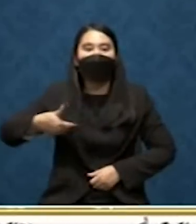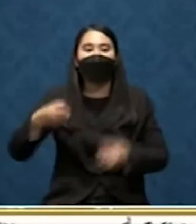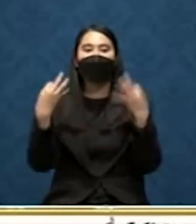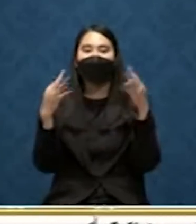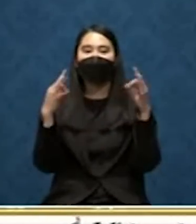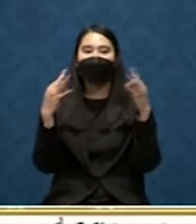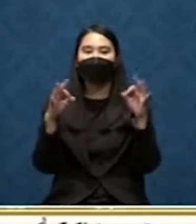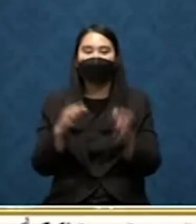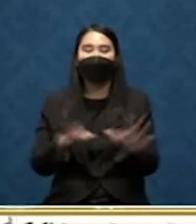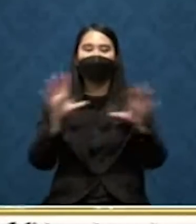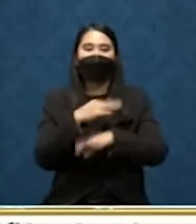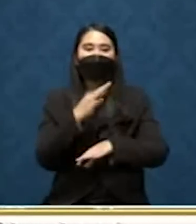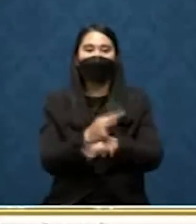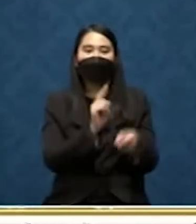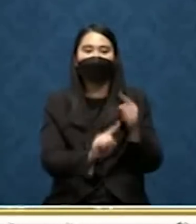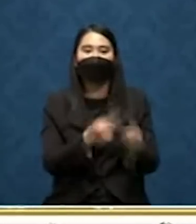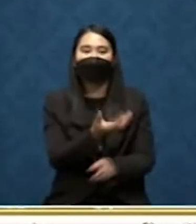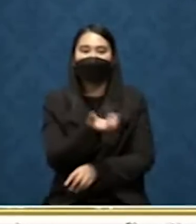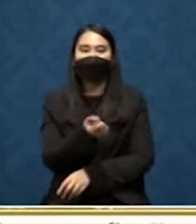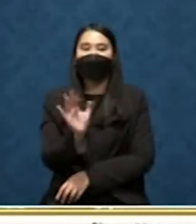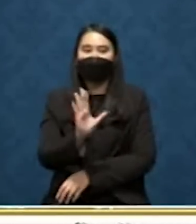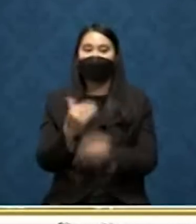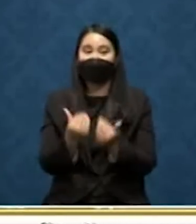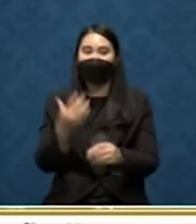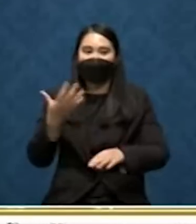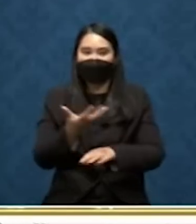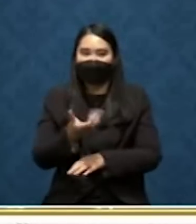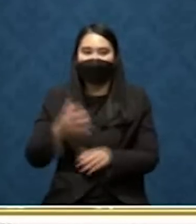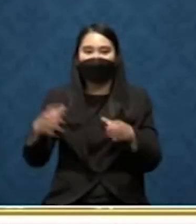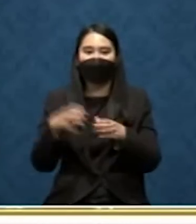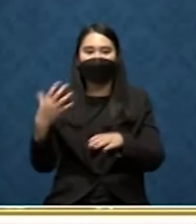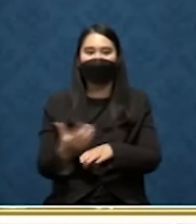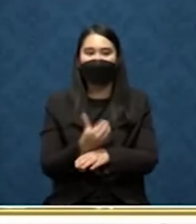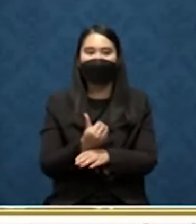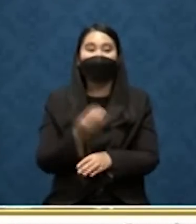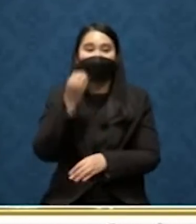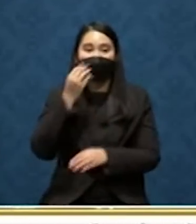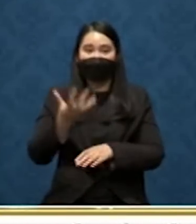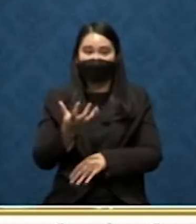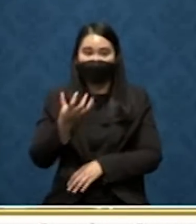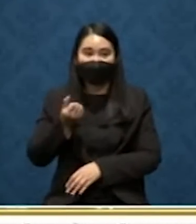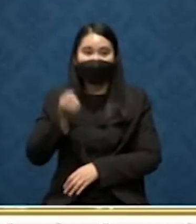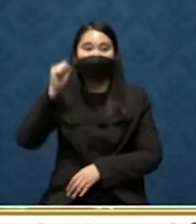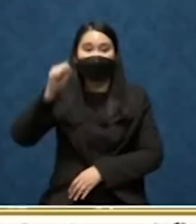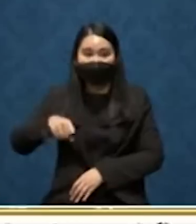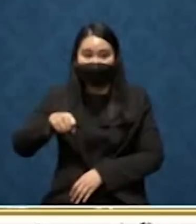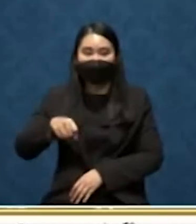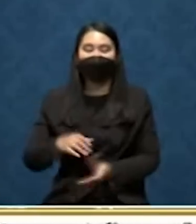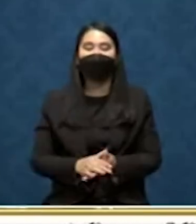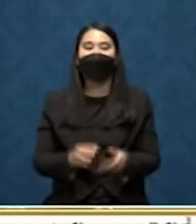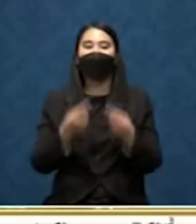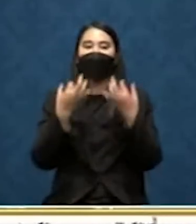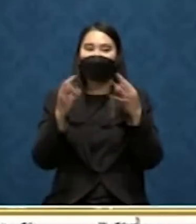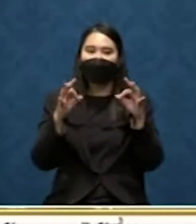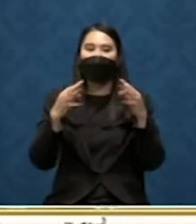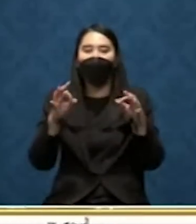รี หมดยุค นาฬิกาเพื่อนไม่ต้องยมกแล้าฬิกา ยืมพักกเลย ยืมทดนกันเลยหอเปล่าแต่ถงแ้วาจะฟรี